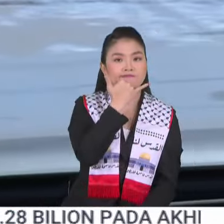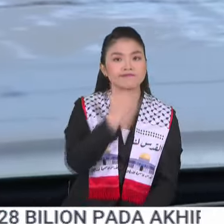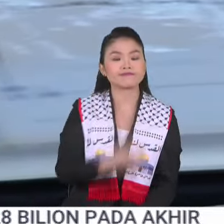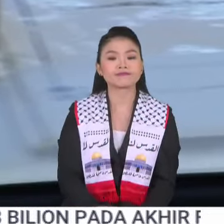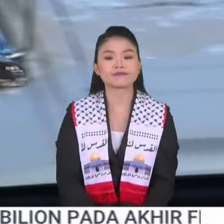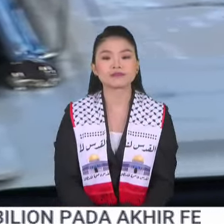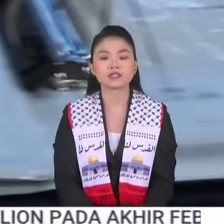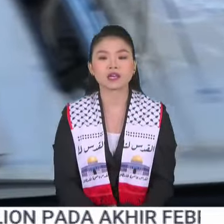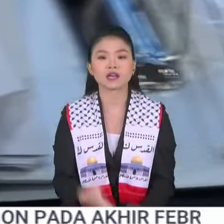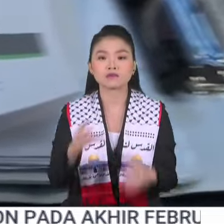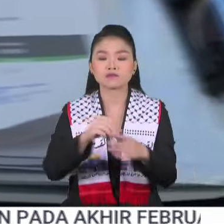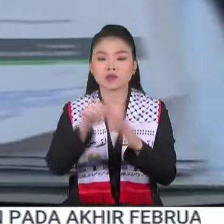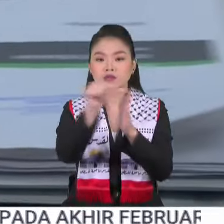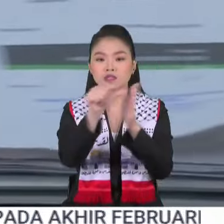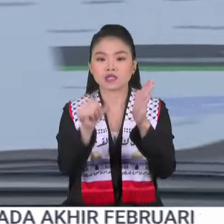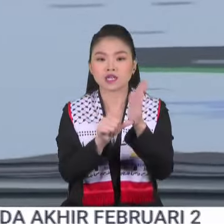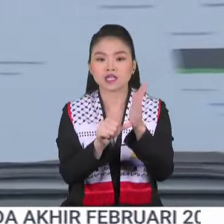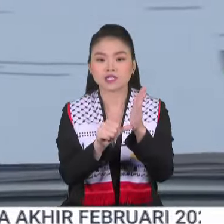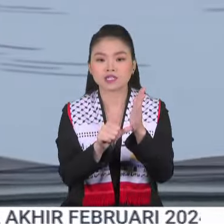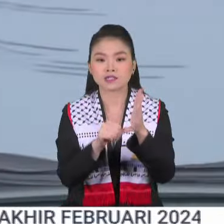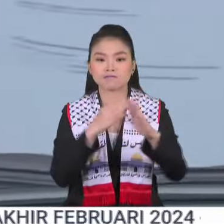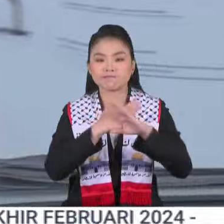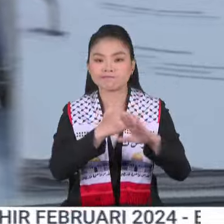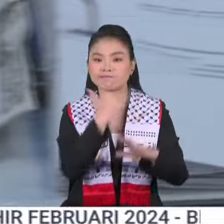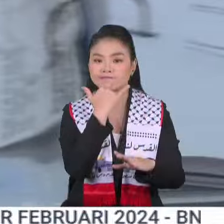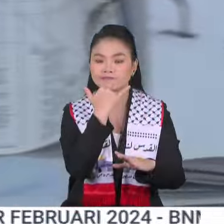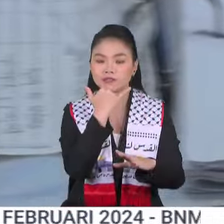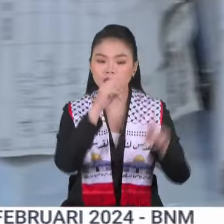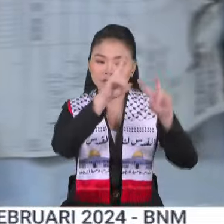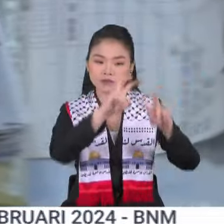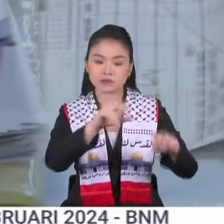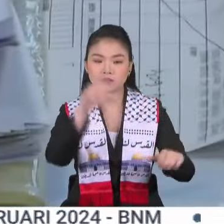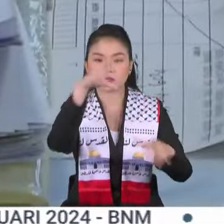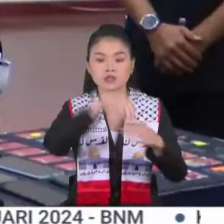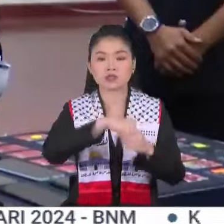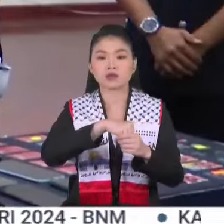Pencegahan Jenayah 1959 POKA. Kes disiasat di bawah